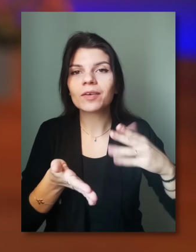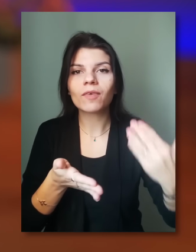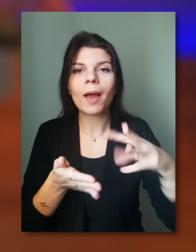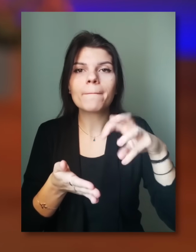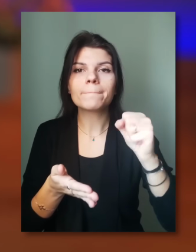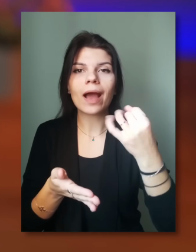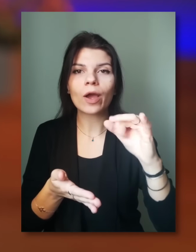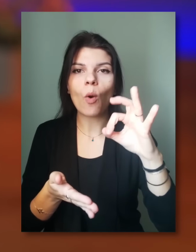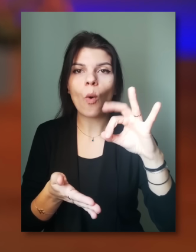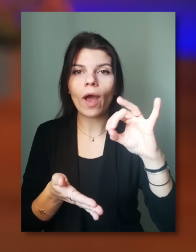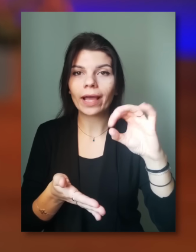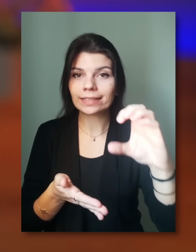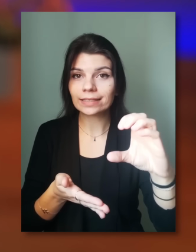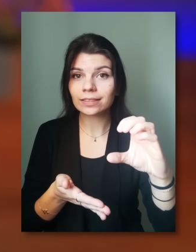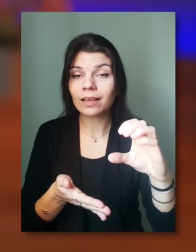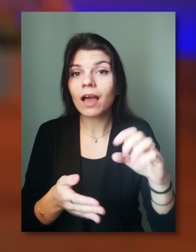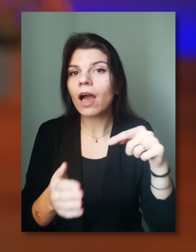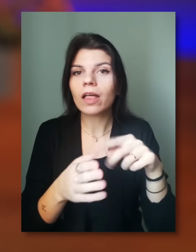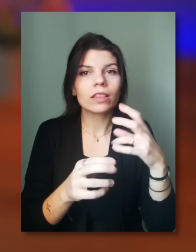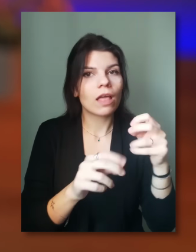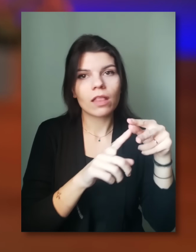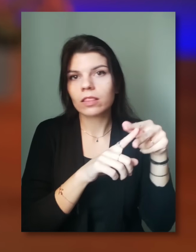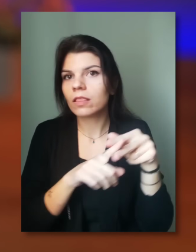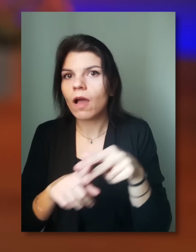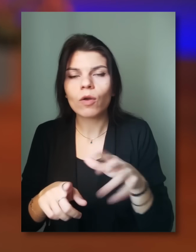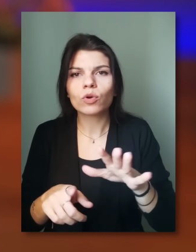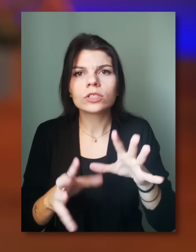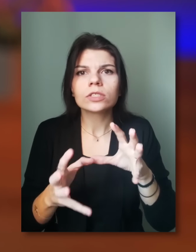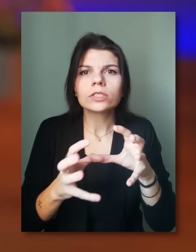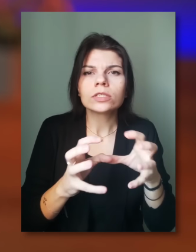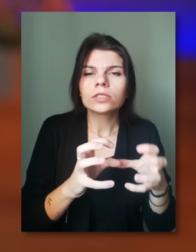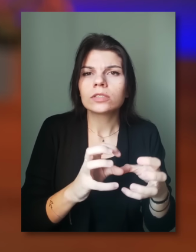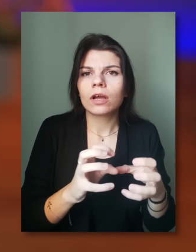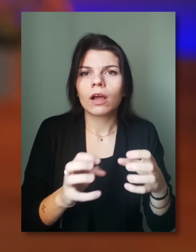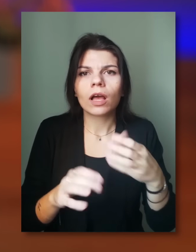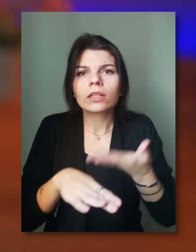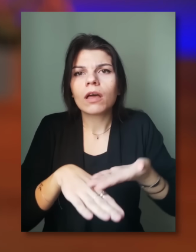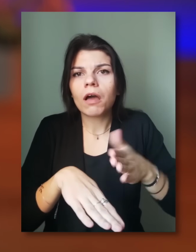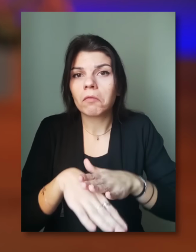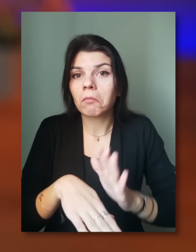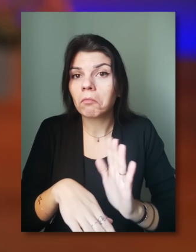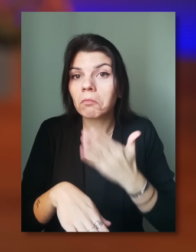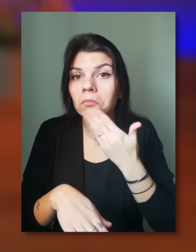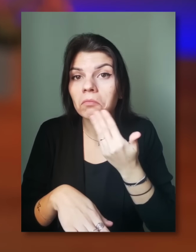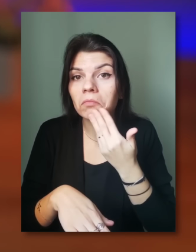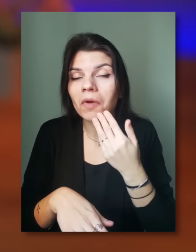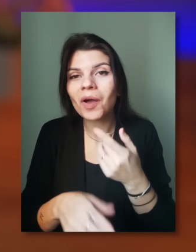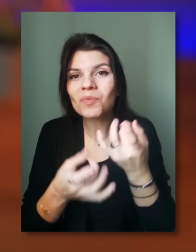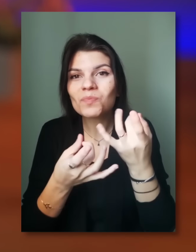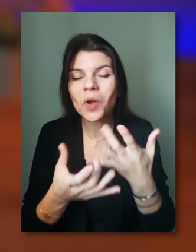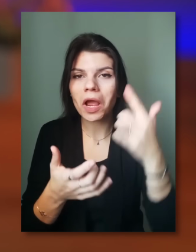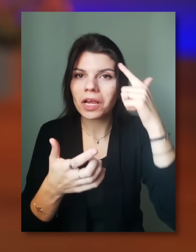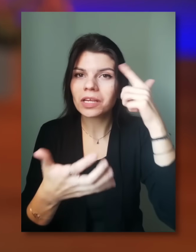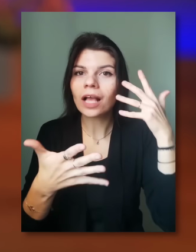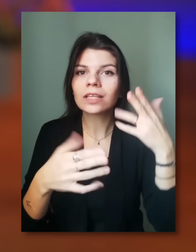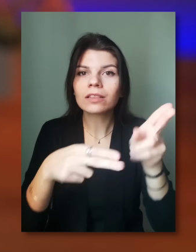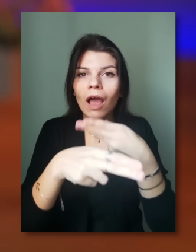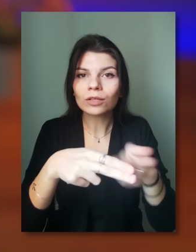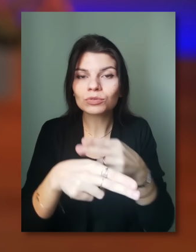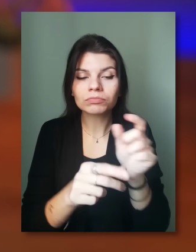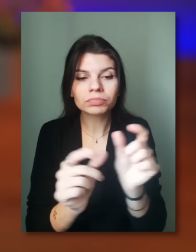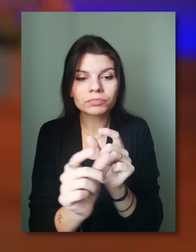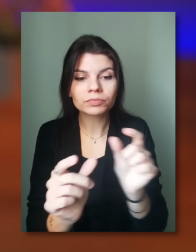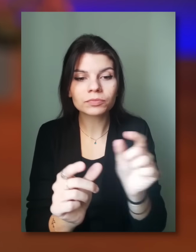фірмовою оболонкоюMyOS.Цясистемане навантажуєпроцесор складноюанімацієюбезпотреби,апропонуєпрості